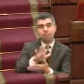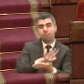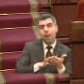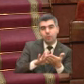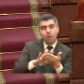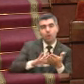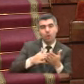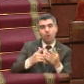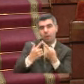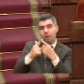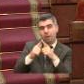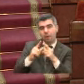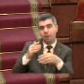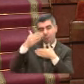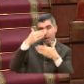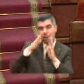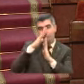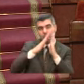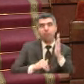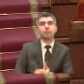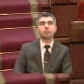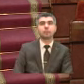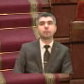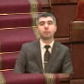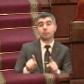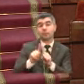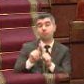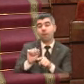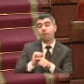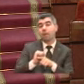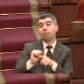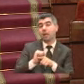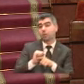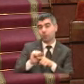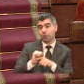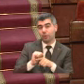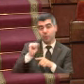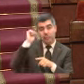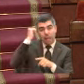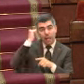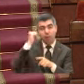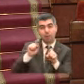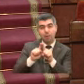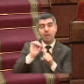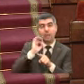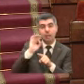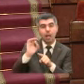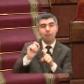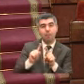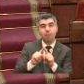تواجه بلدنا. تأهيل المهنيين والعاملين بالقطاع خاصة السائقين حتى لا تتكرر مأساة الراشدية